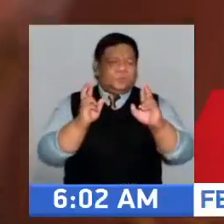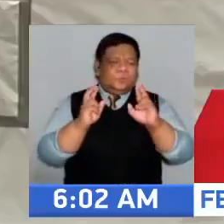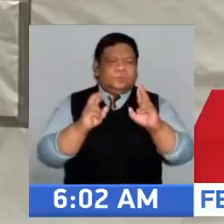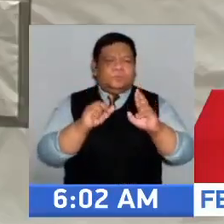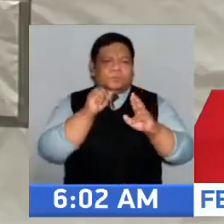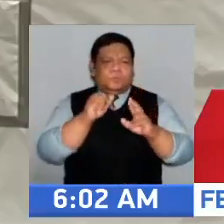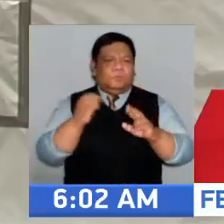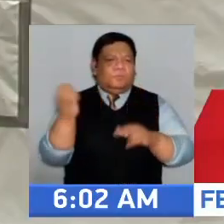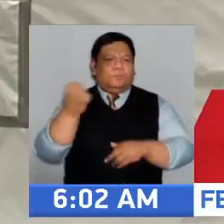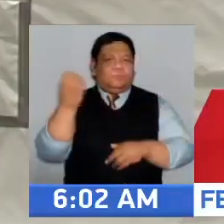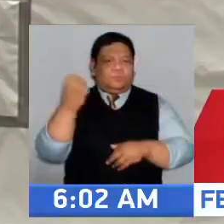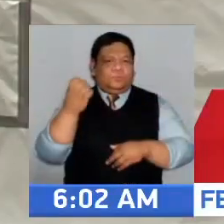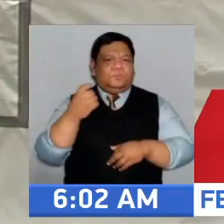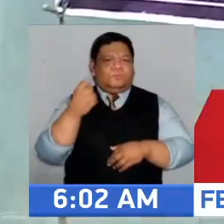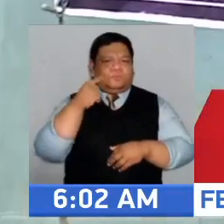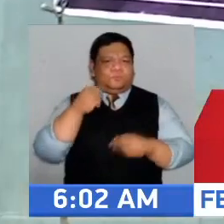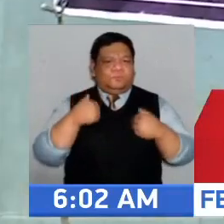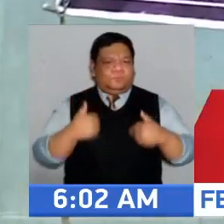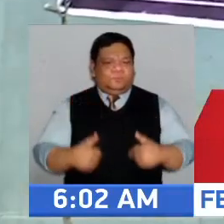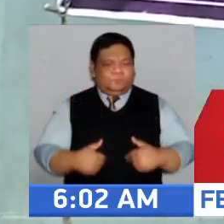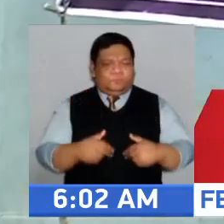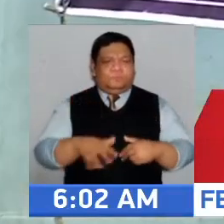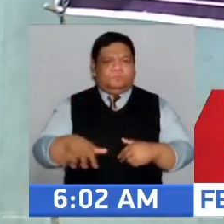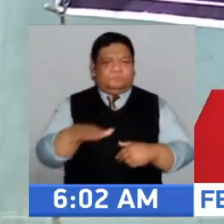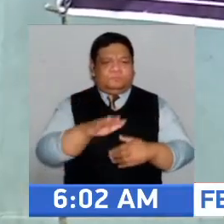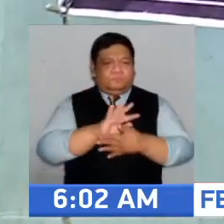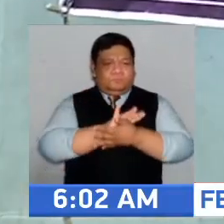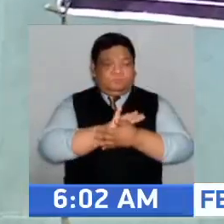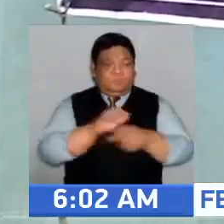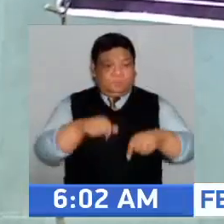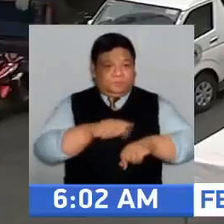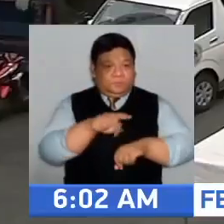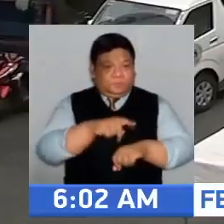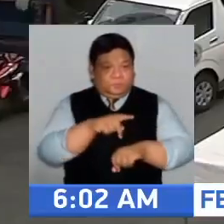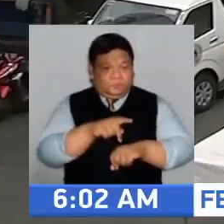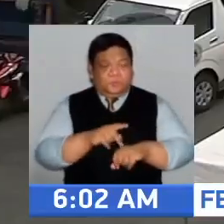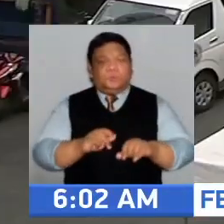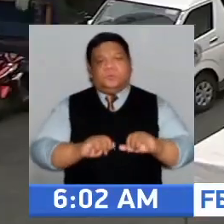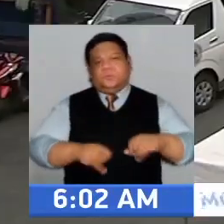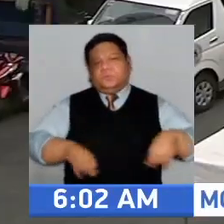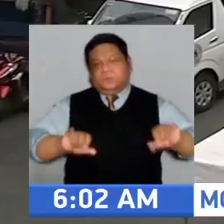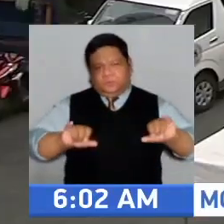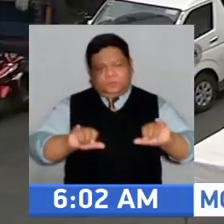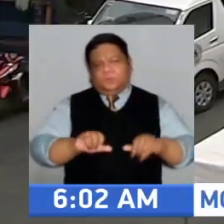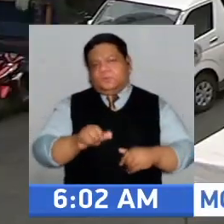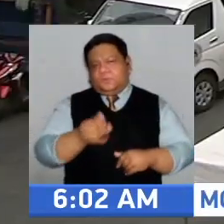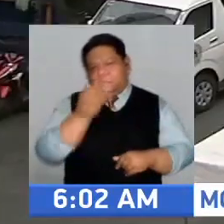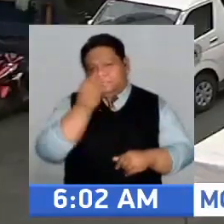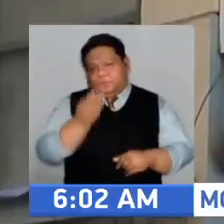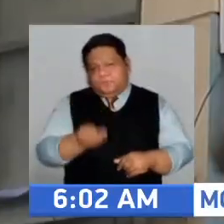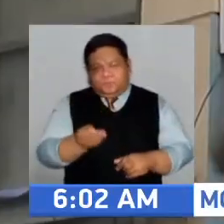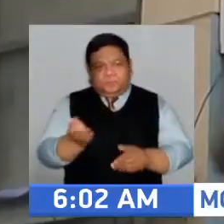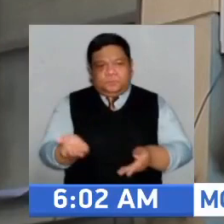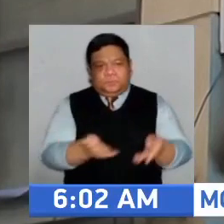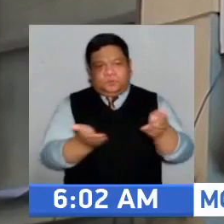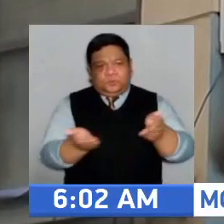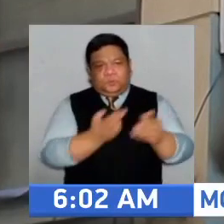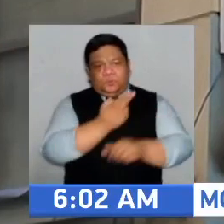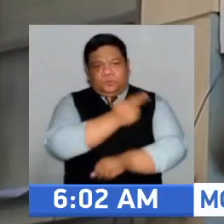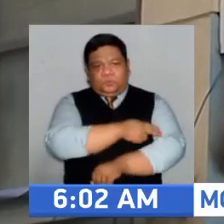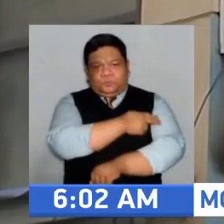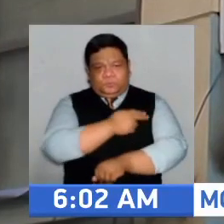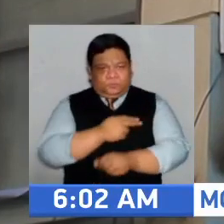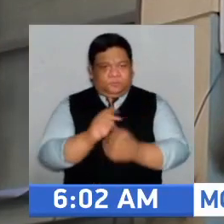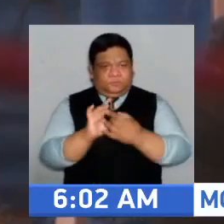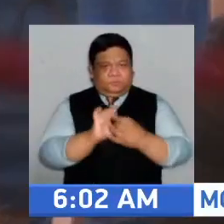ang COVID-19. Dito naman sa Pilipinas, nananatiling mababa ang bilang ng mga nauo-ospital dahil sa COVID-19 ayon sa Department